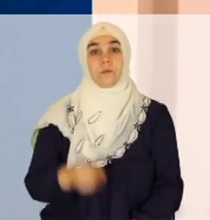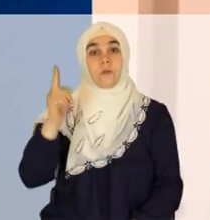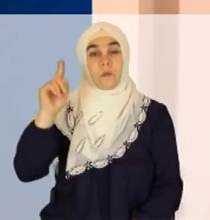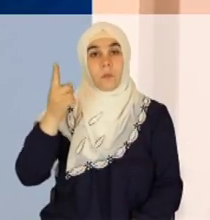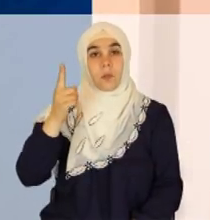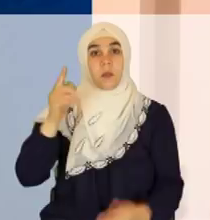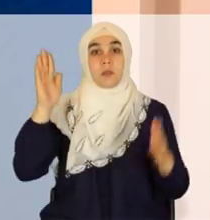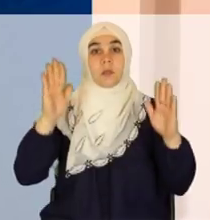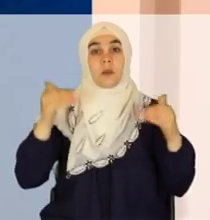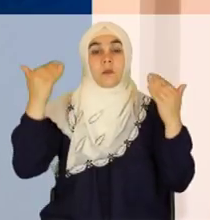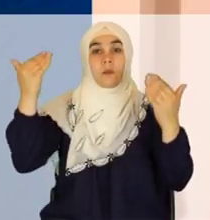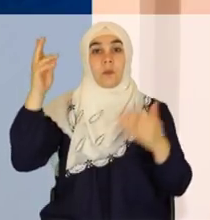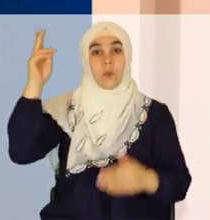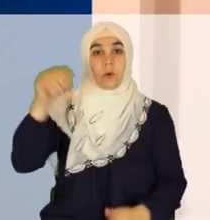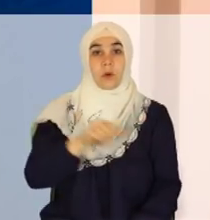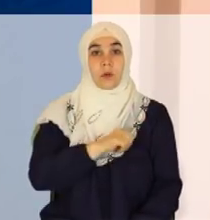Çünkü elhamdülillah